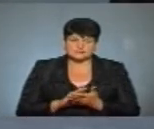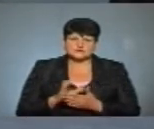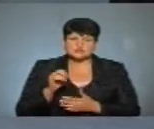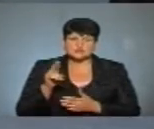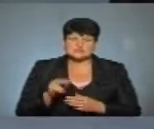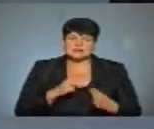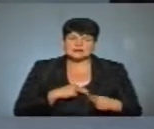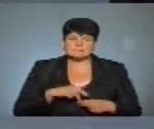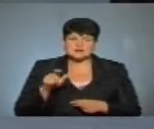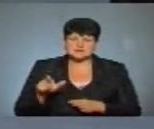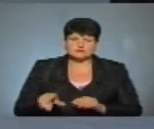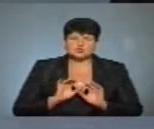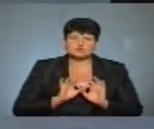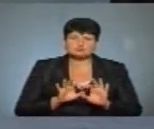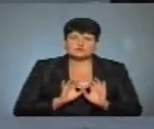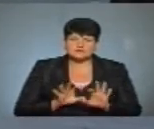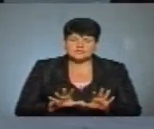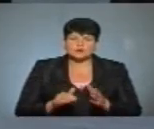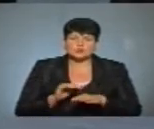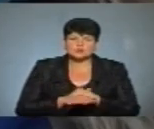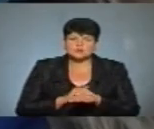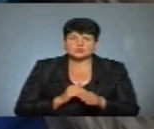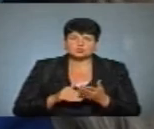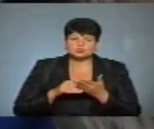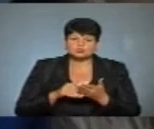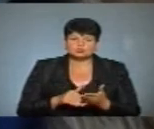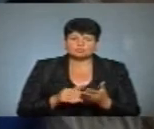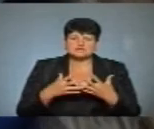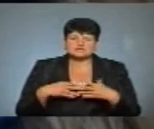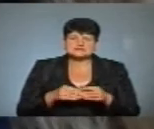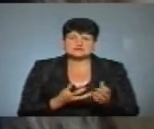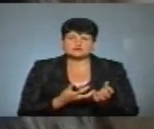працівниця Інна Марушинська розповідає, гуманітарну допомогу сім'ї